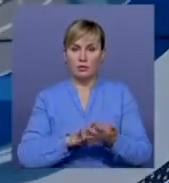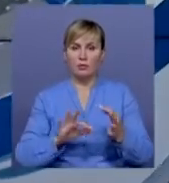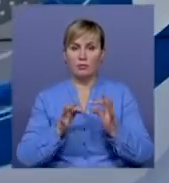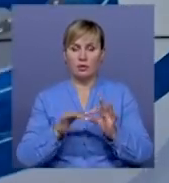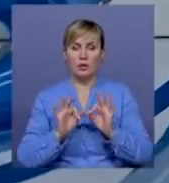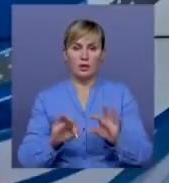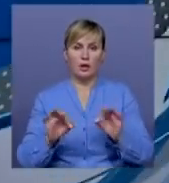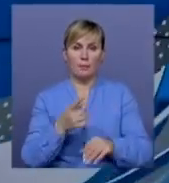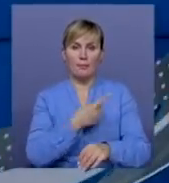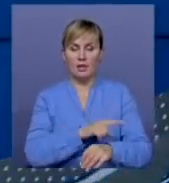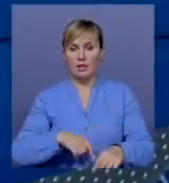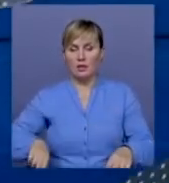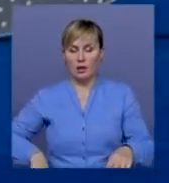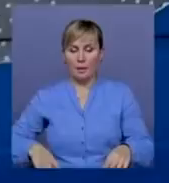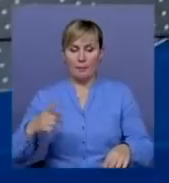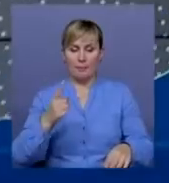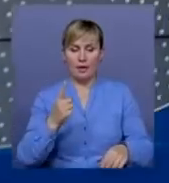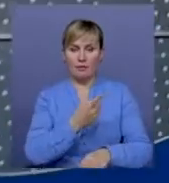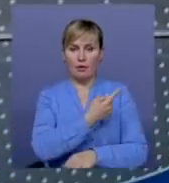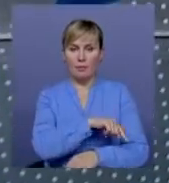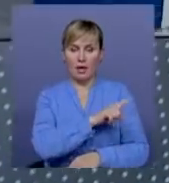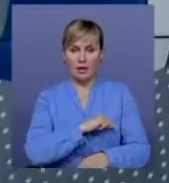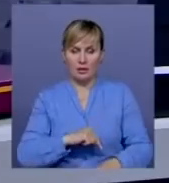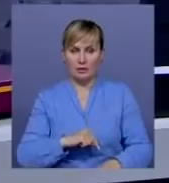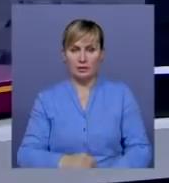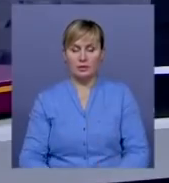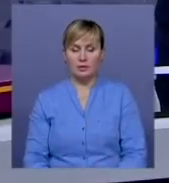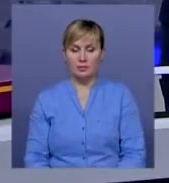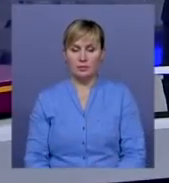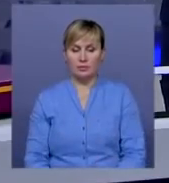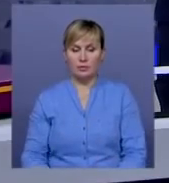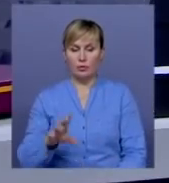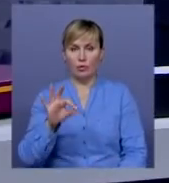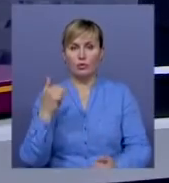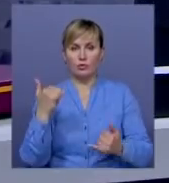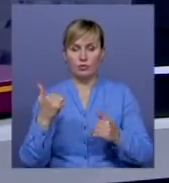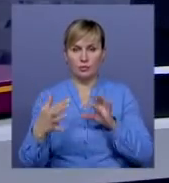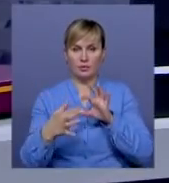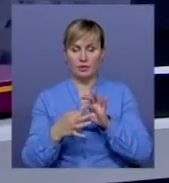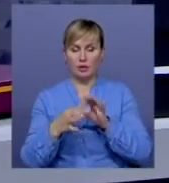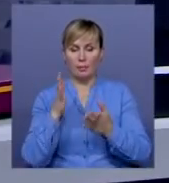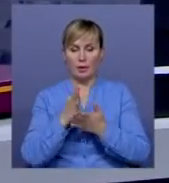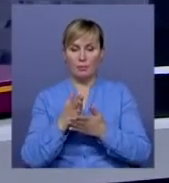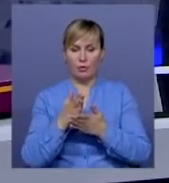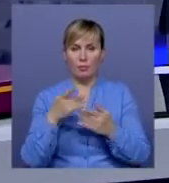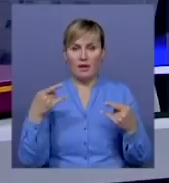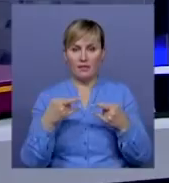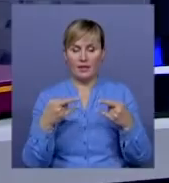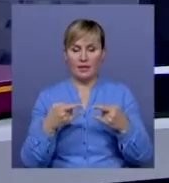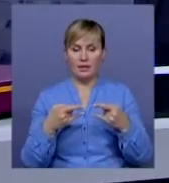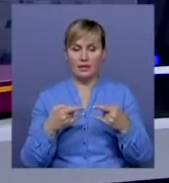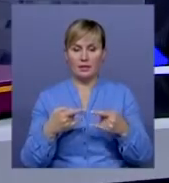Пазылов, медицинский директор первой городской клинической больницы. Он присоединяется к нам в прямом эфире.